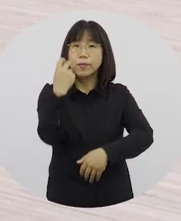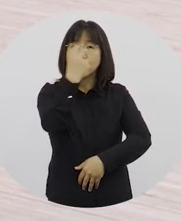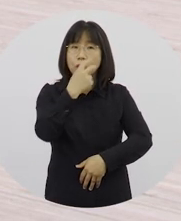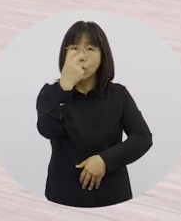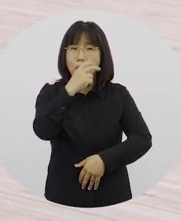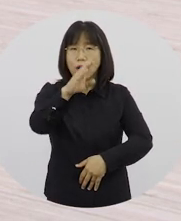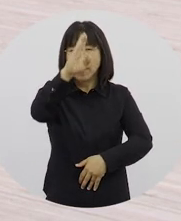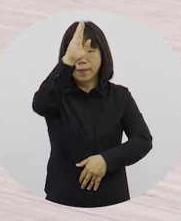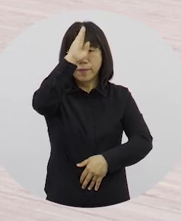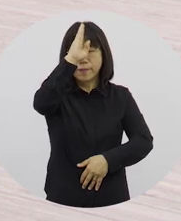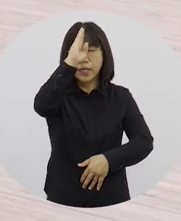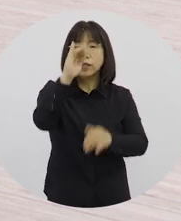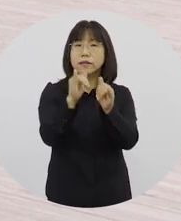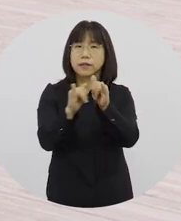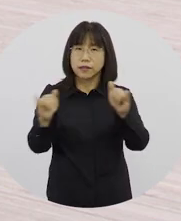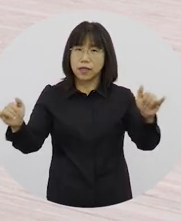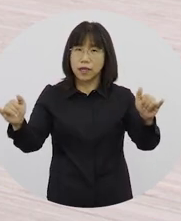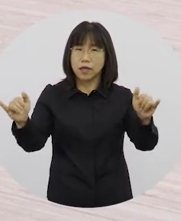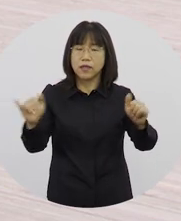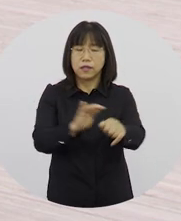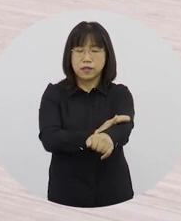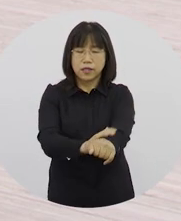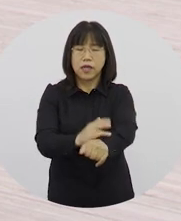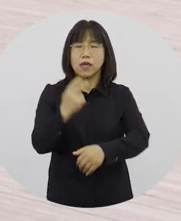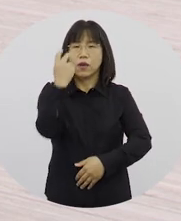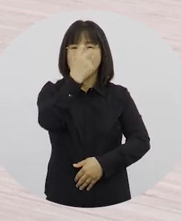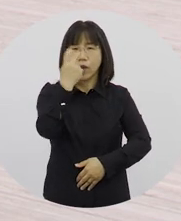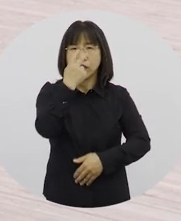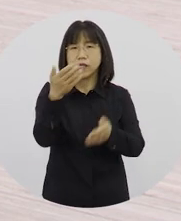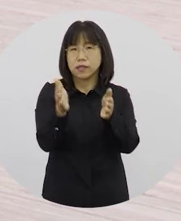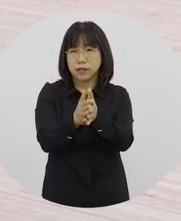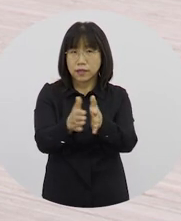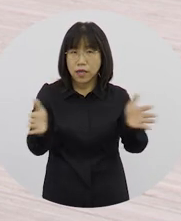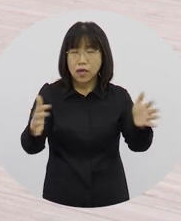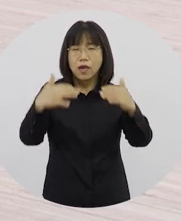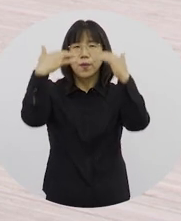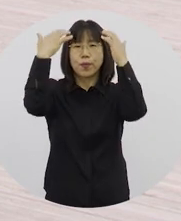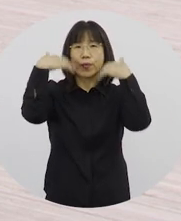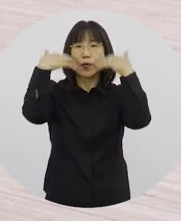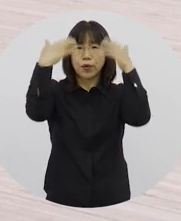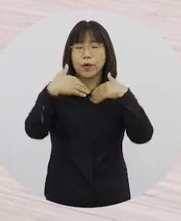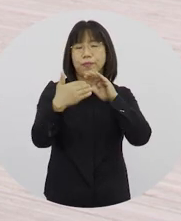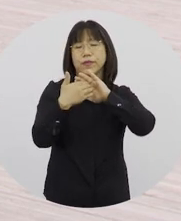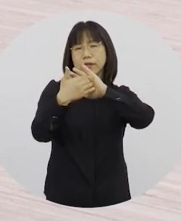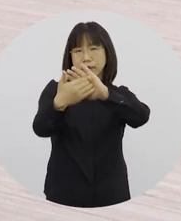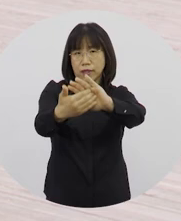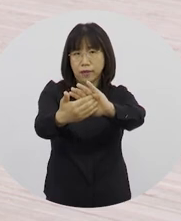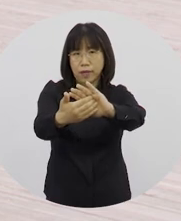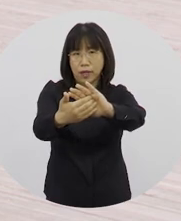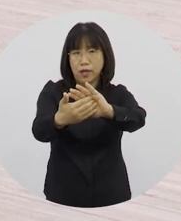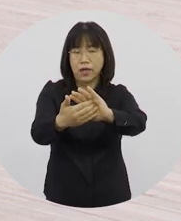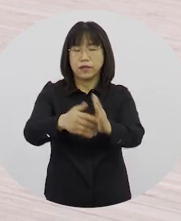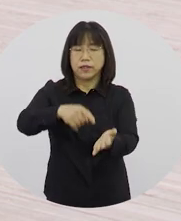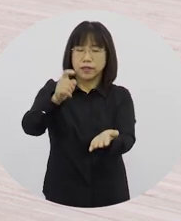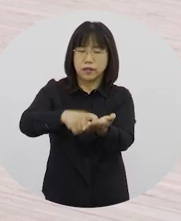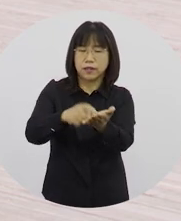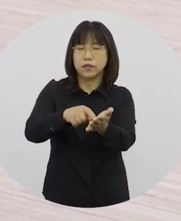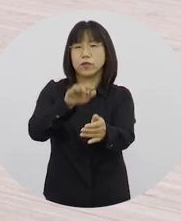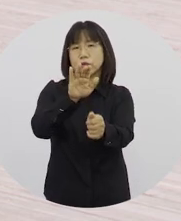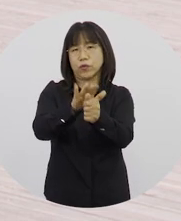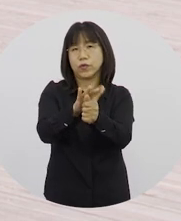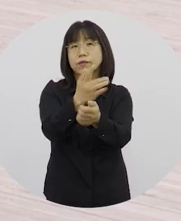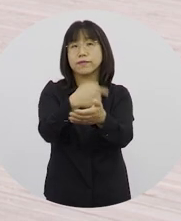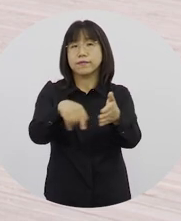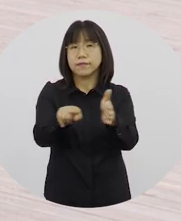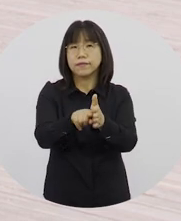보호하고 만성질환자 등 건강취약계층 또한 관리에 들어가는 등 폭염 피해 예방과 신속한 대응 준비를